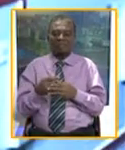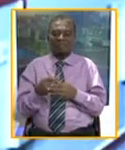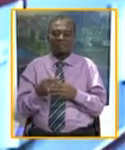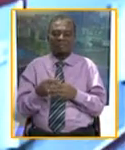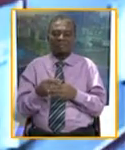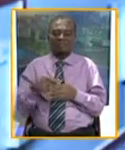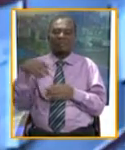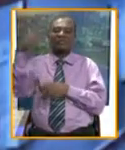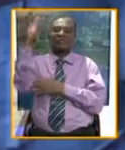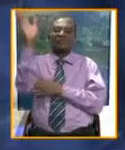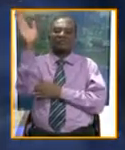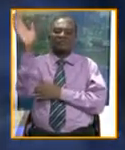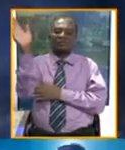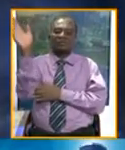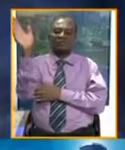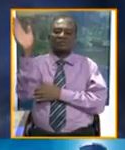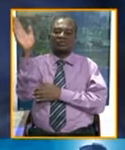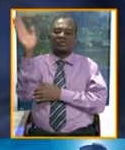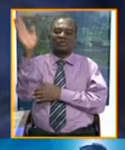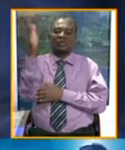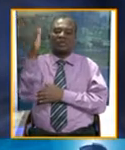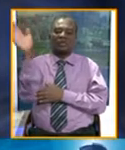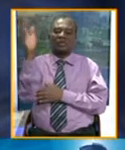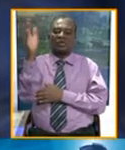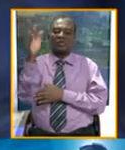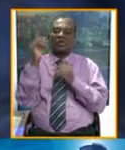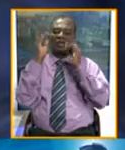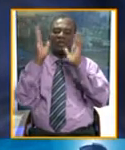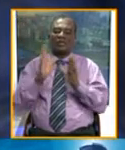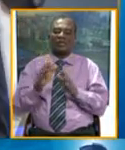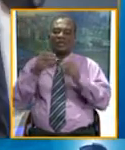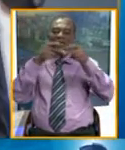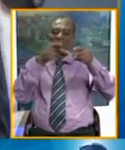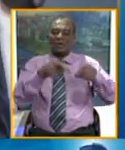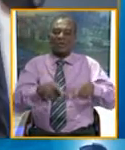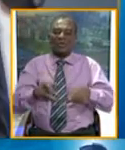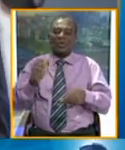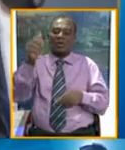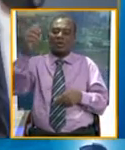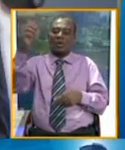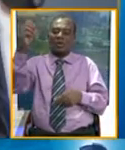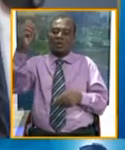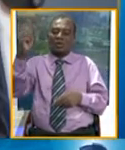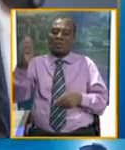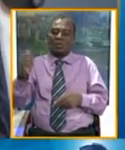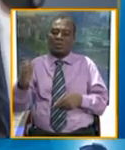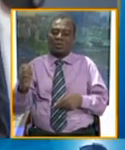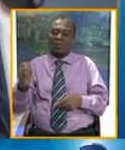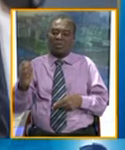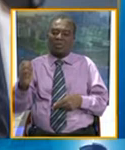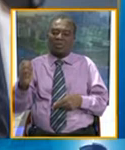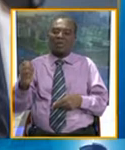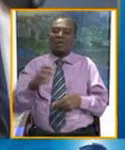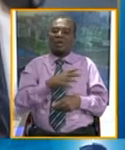Le drapeau ivoirien mis en berne à l'ambassade de Côte d'Ivoire en Afrique du Sud, et cela en hommage au Premier ministre